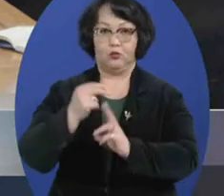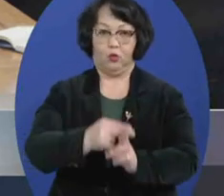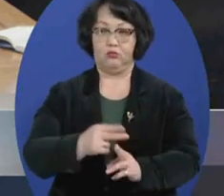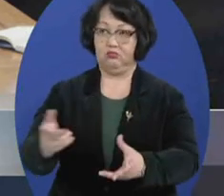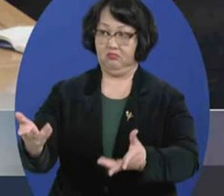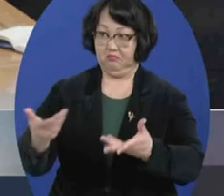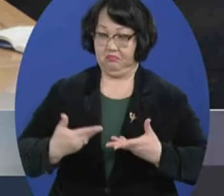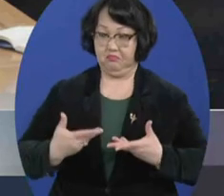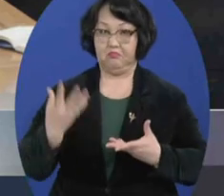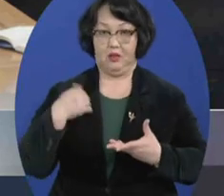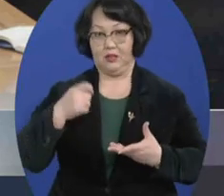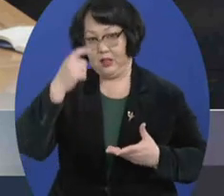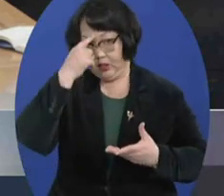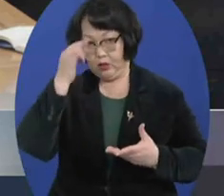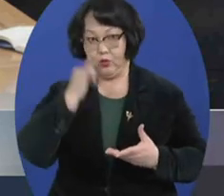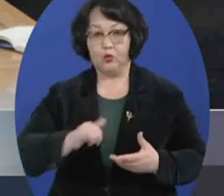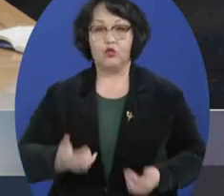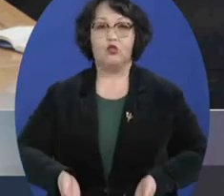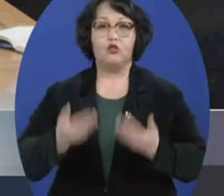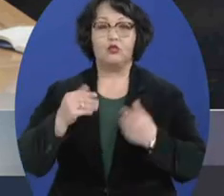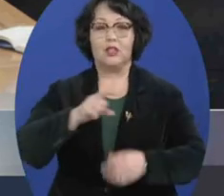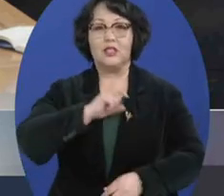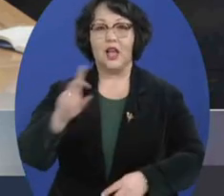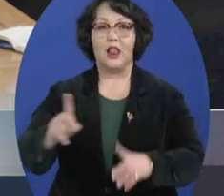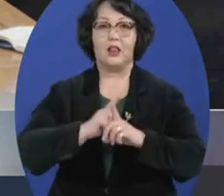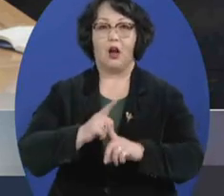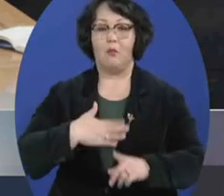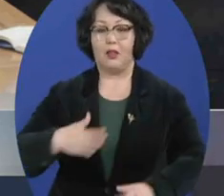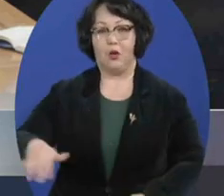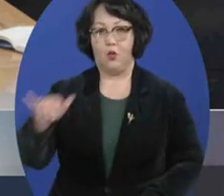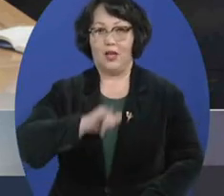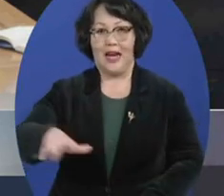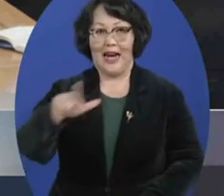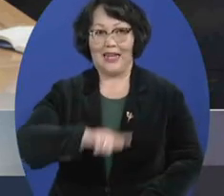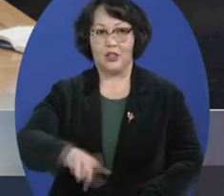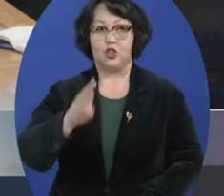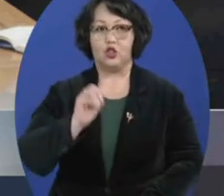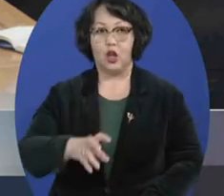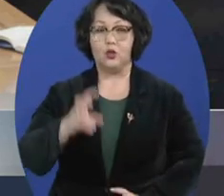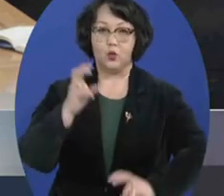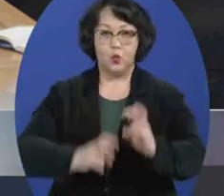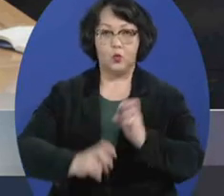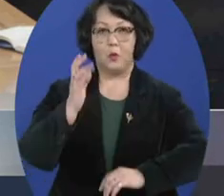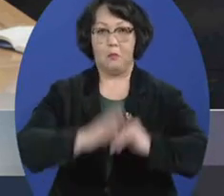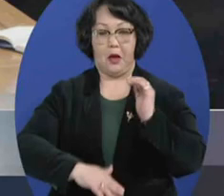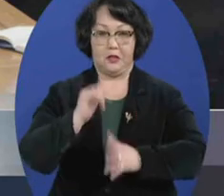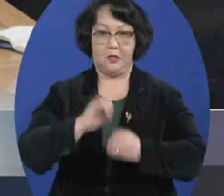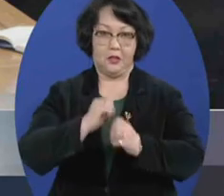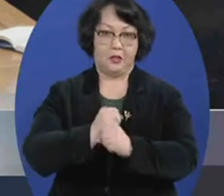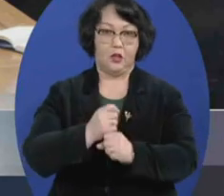тусламжаар олгосон. Мөн энэтхэг улсын хөнгөлөлттэй зээлийн хүрээнд манай улсад газрын тос боловсруулах үйлдвэр баригдаж